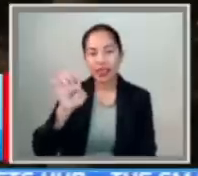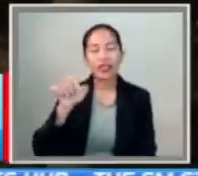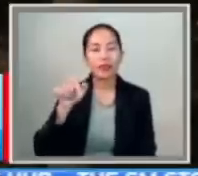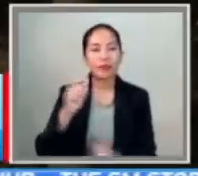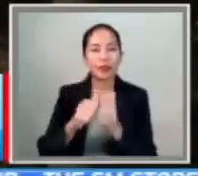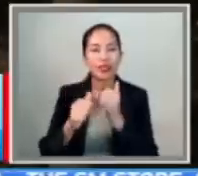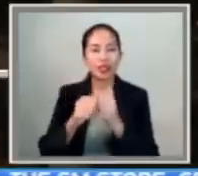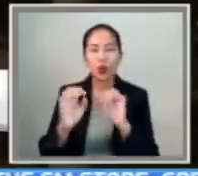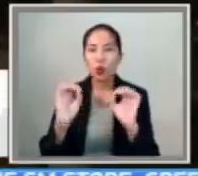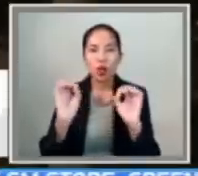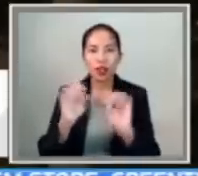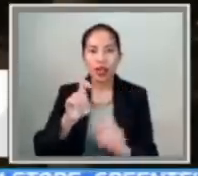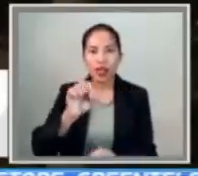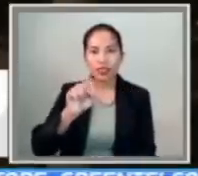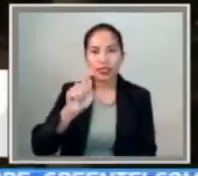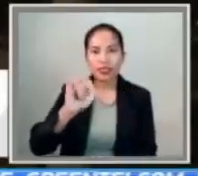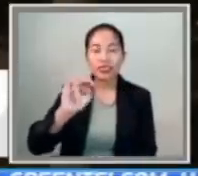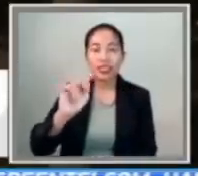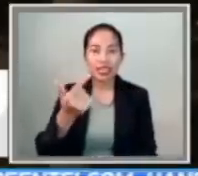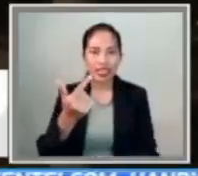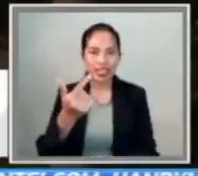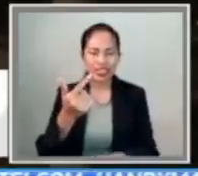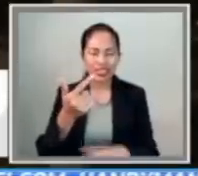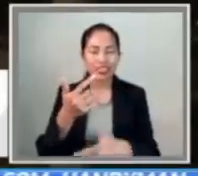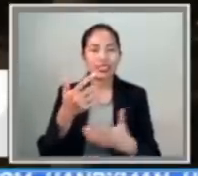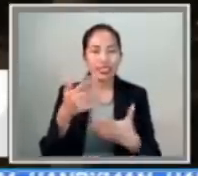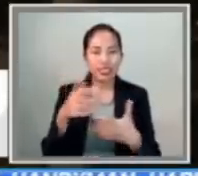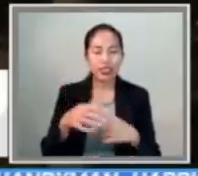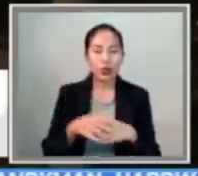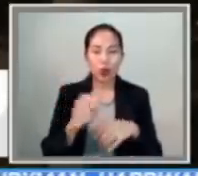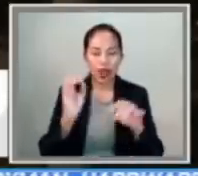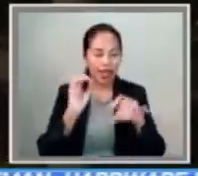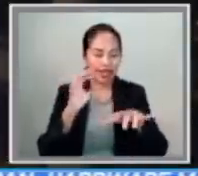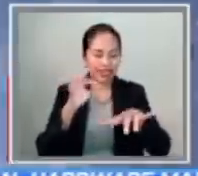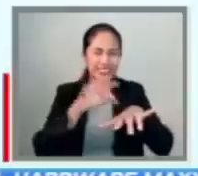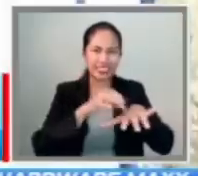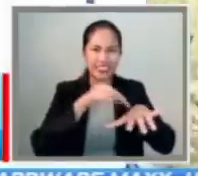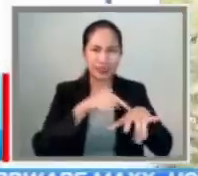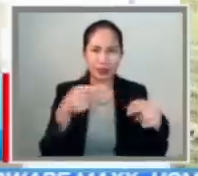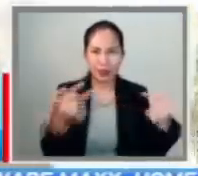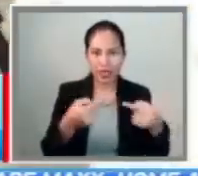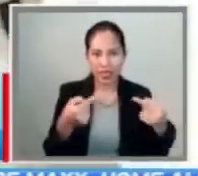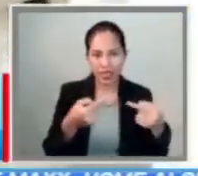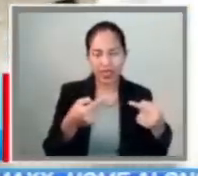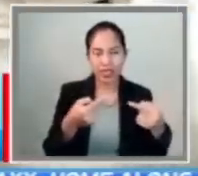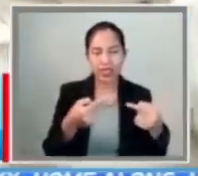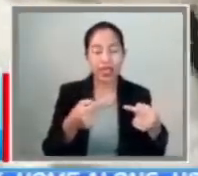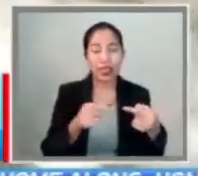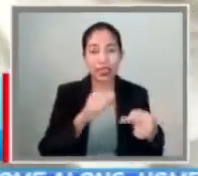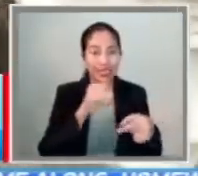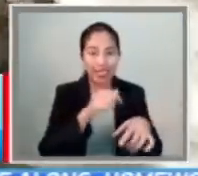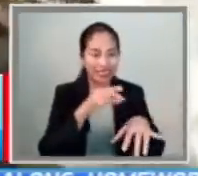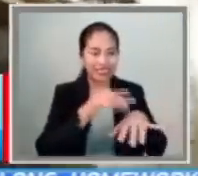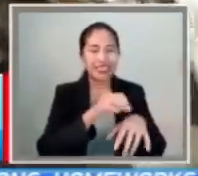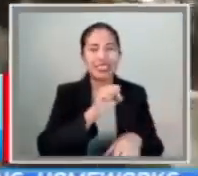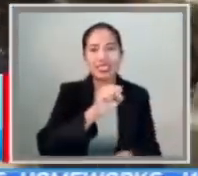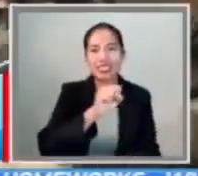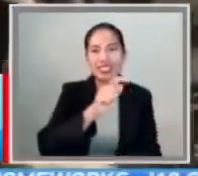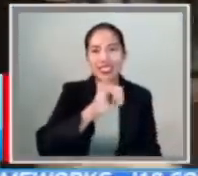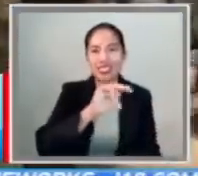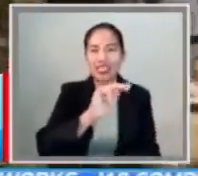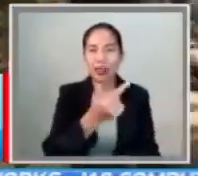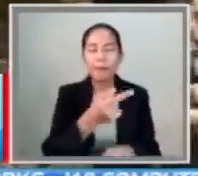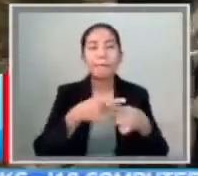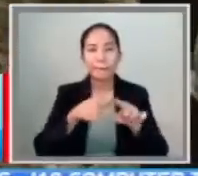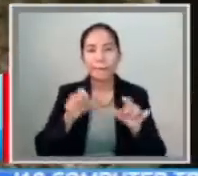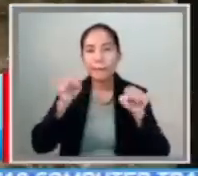niya ay nakatago, so practically, hindi siya ng sting. Pero kaya niyang mangagat. Pero di na lang daw